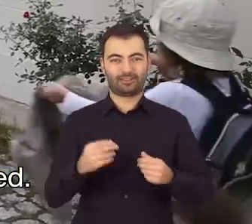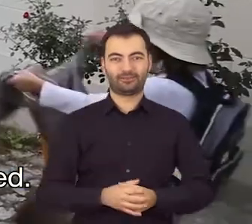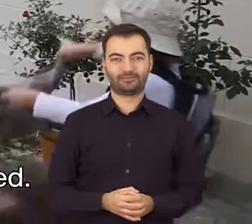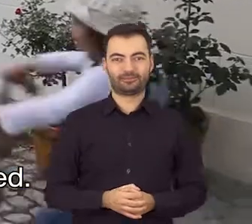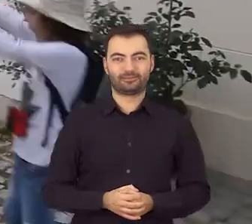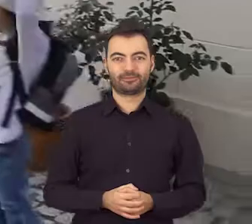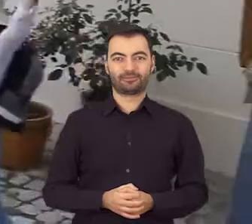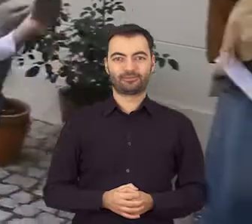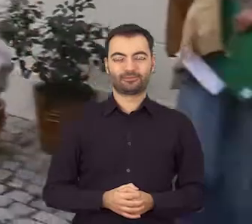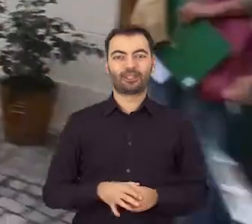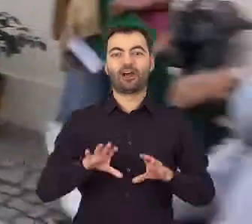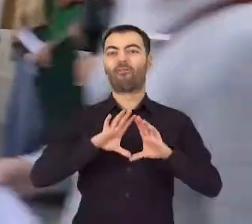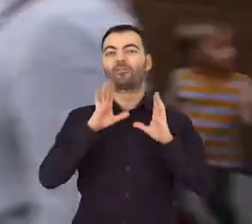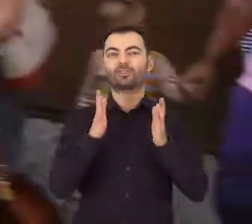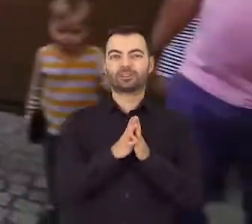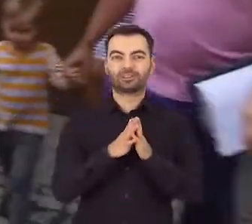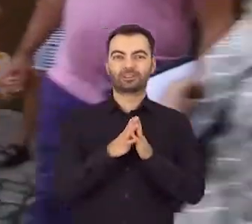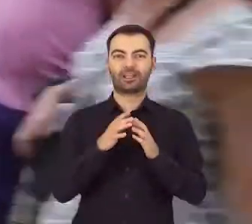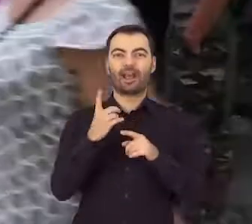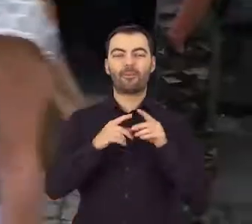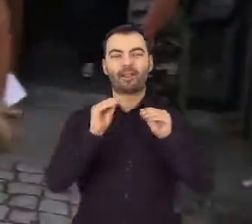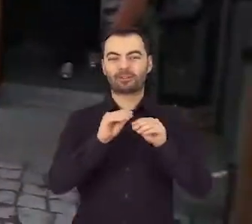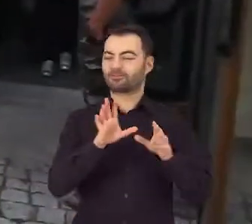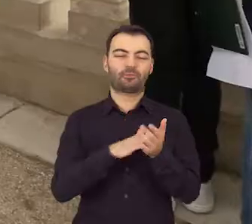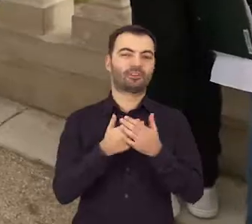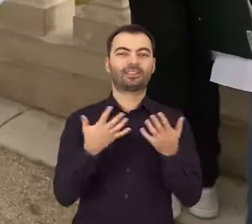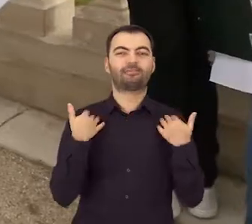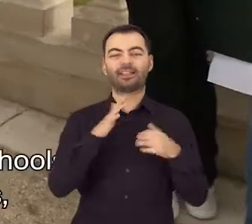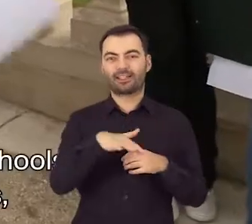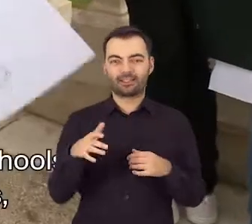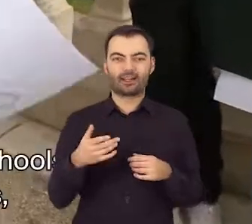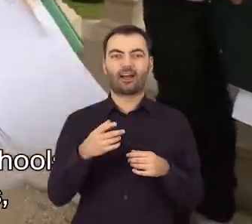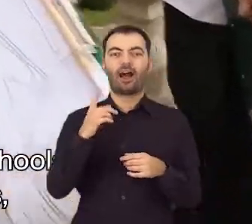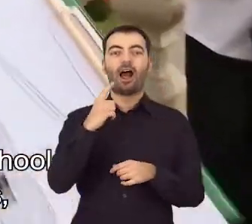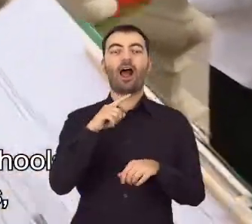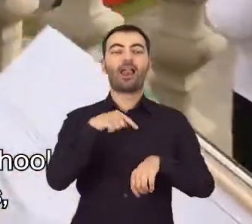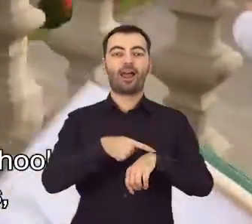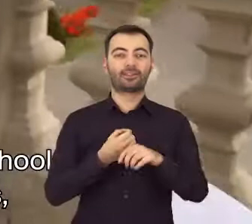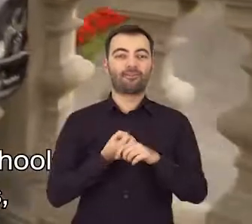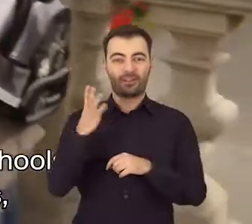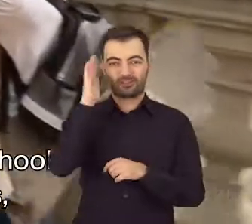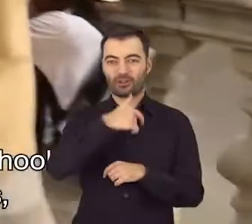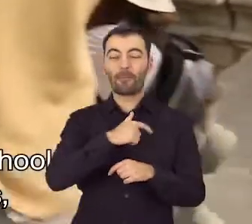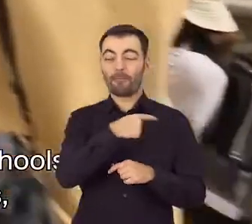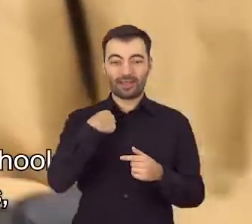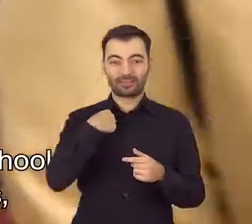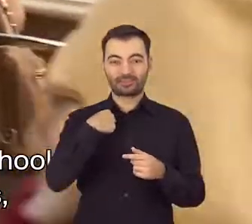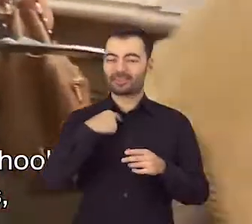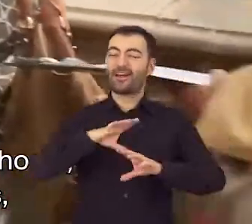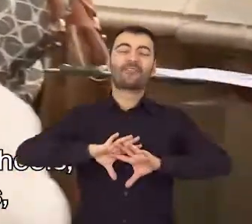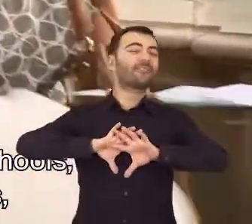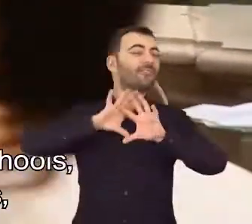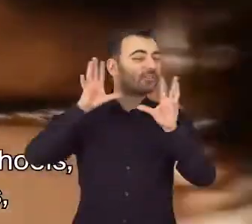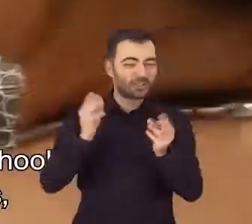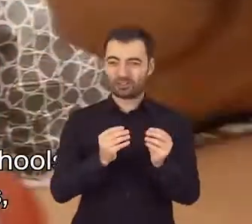zagrożona. Wszelkie czynności edukacyjne, czy to były spacery dla dzieci, czy to były lekcje wyjazdowe dla szkół, ponieważ przyjęliśmy absolutnie